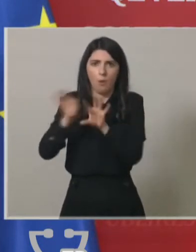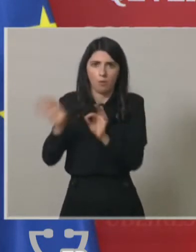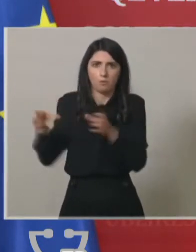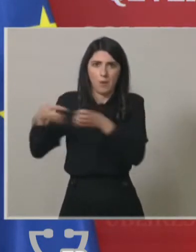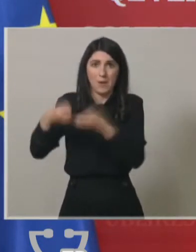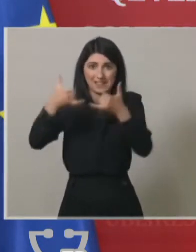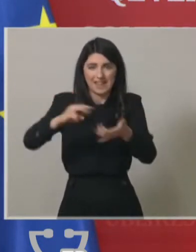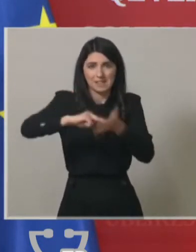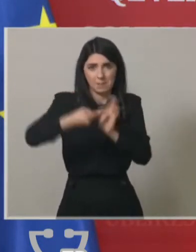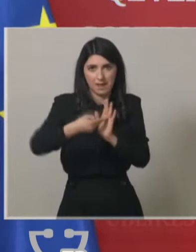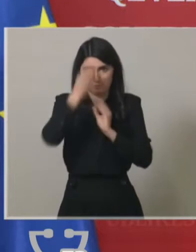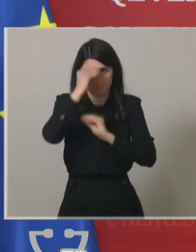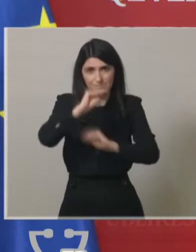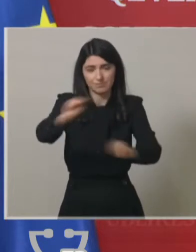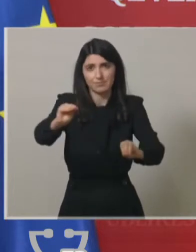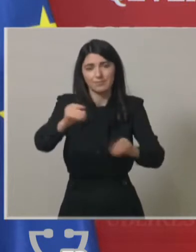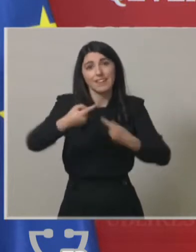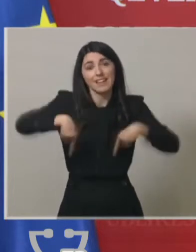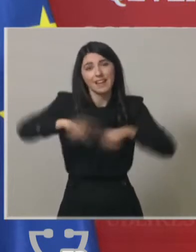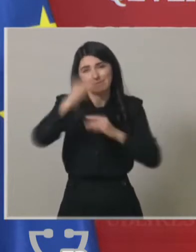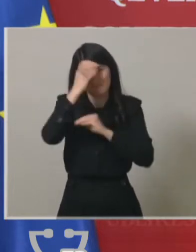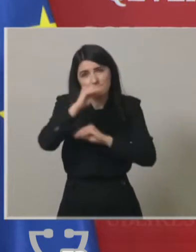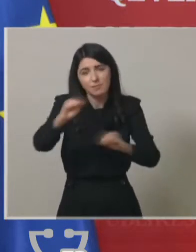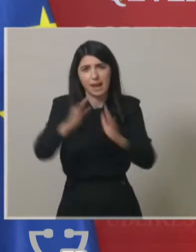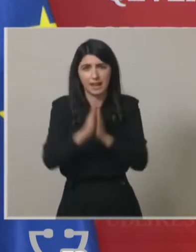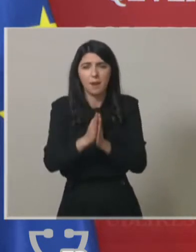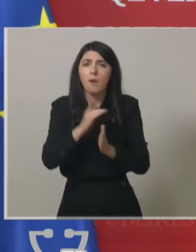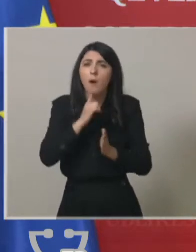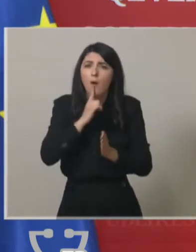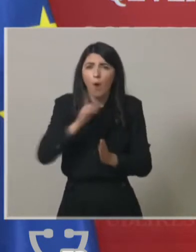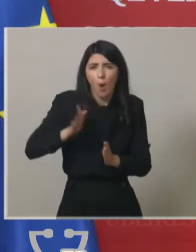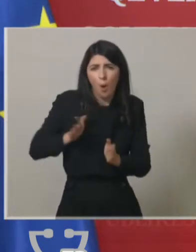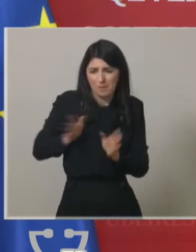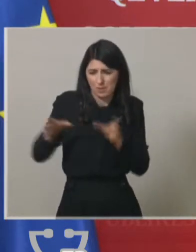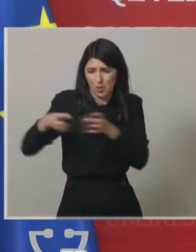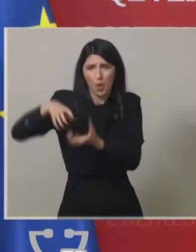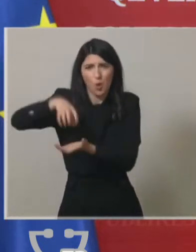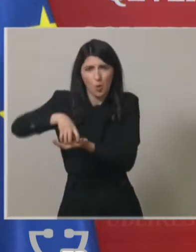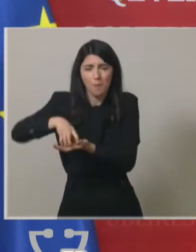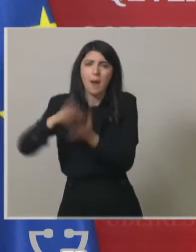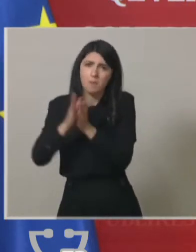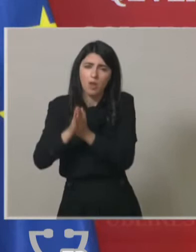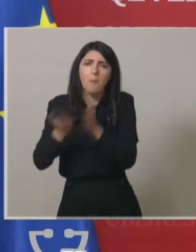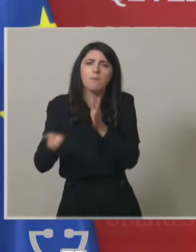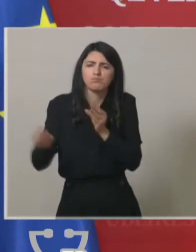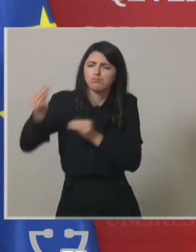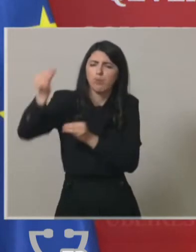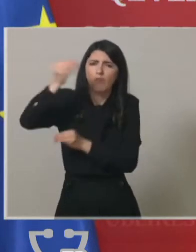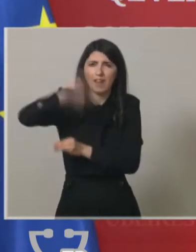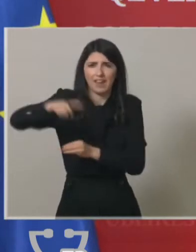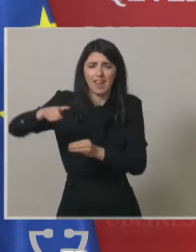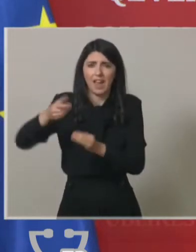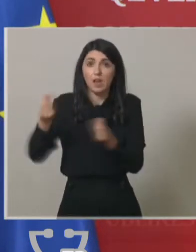презентираме денеска. Апелирам граѓаните во ризичните групи да се вакцинираат во што поголем број за